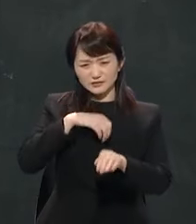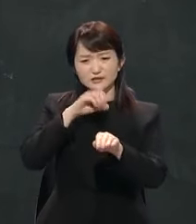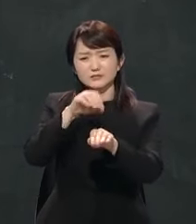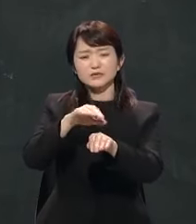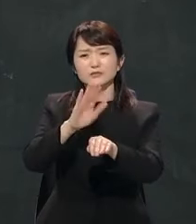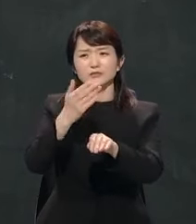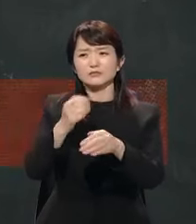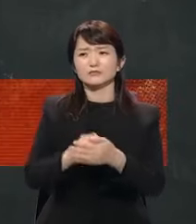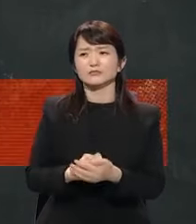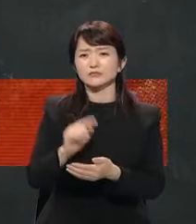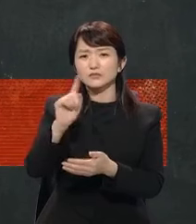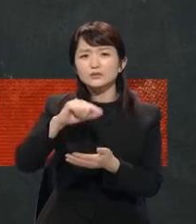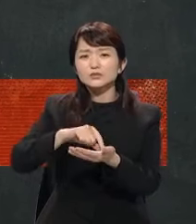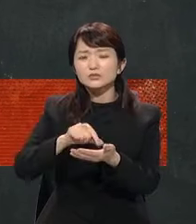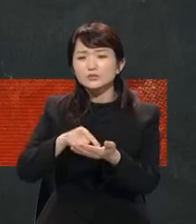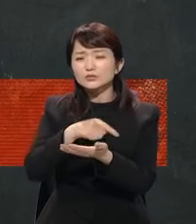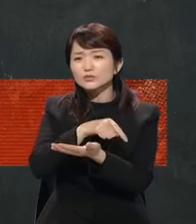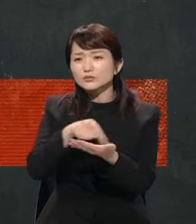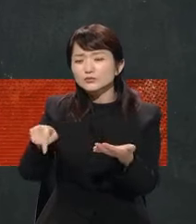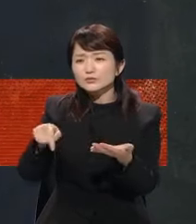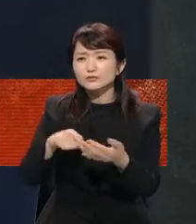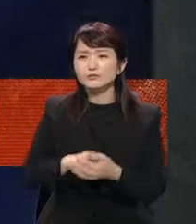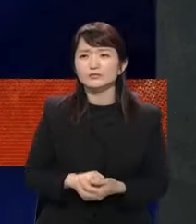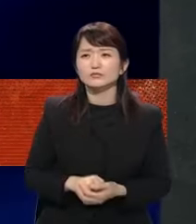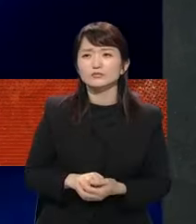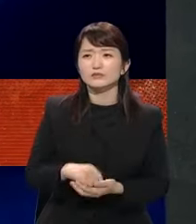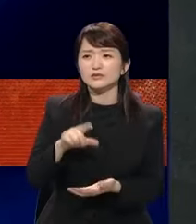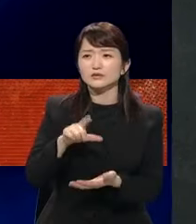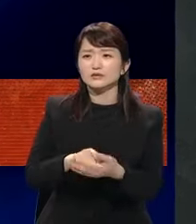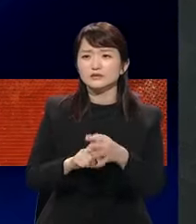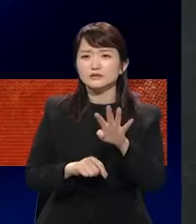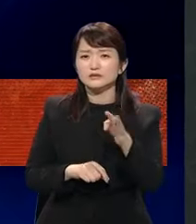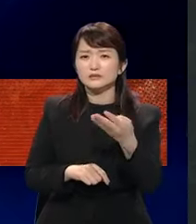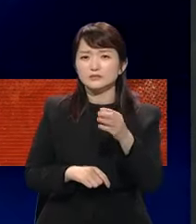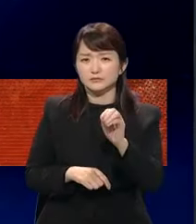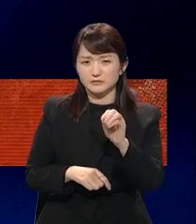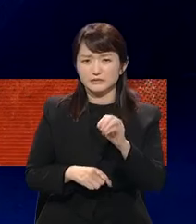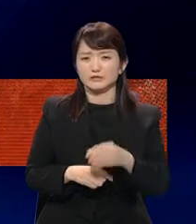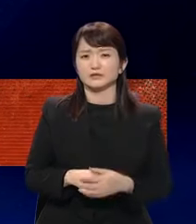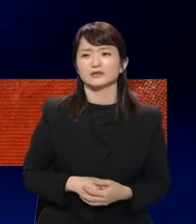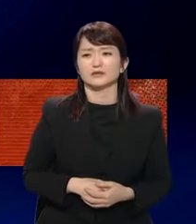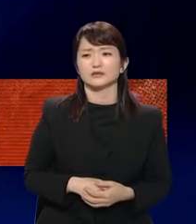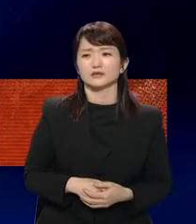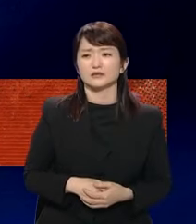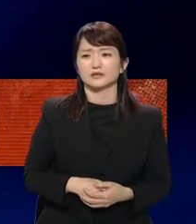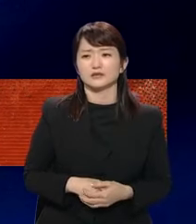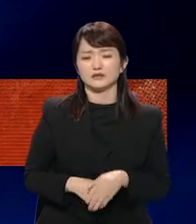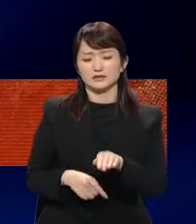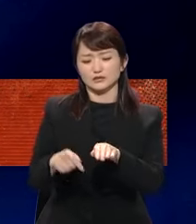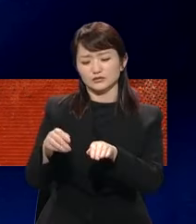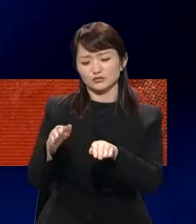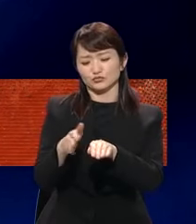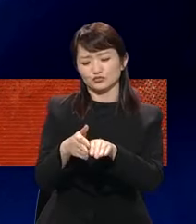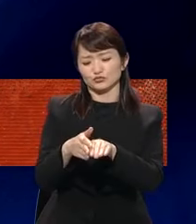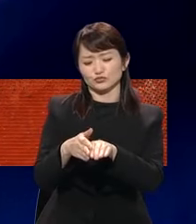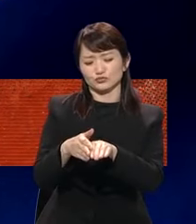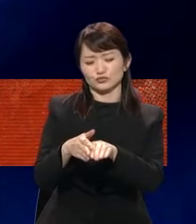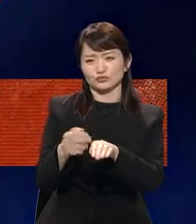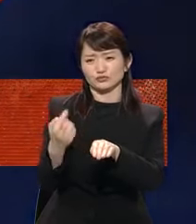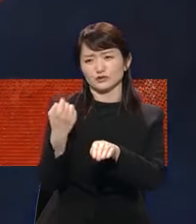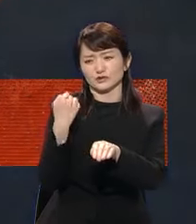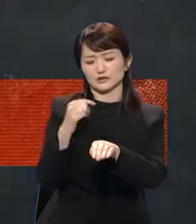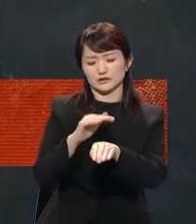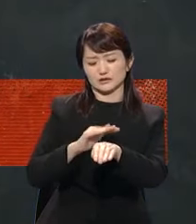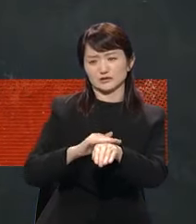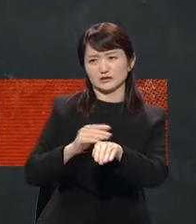어느 정도 손괴가 됐냐 하면 지금 한 400만 원 정도 견적이 나왔어요. 아이고, 큰일 났네. 문하고 뭐 이런 것들, 뒷문,